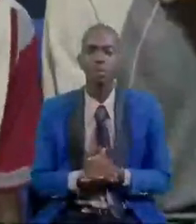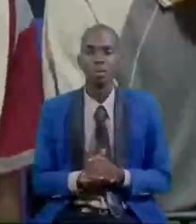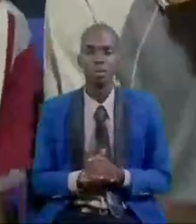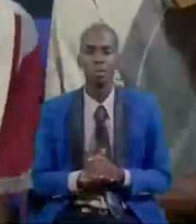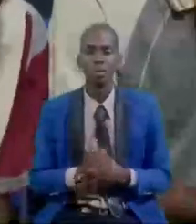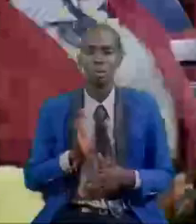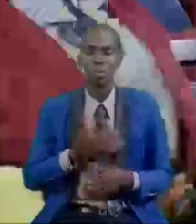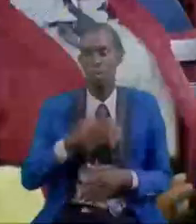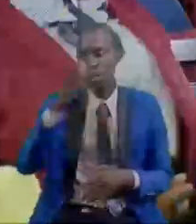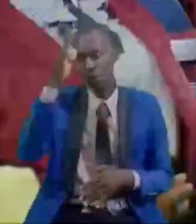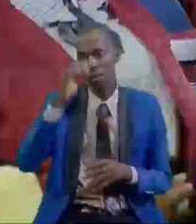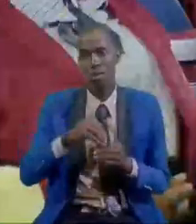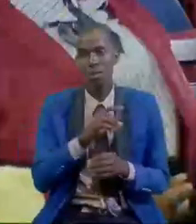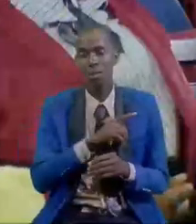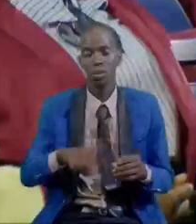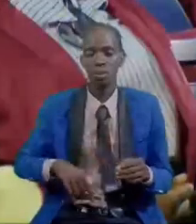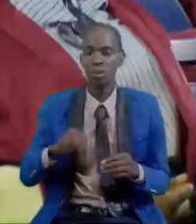Je te perds dans le ciel, prêt.